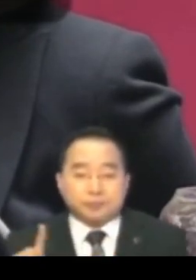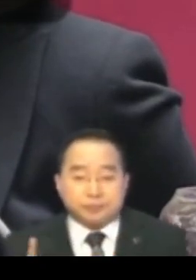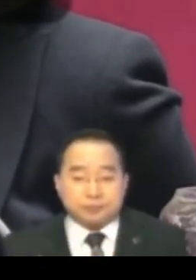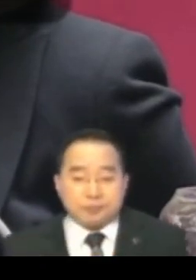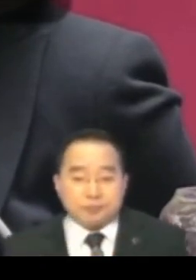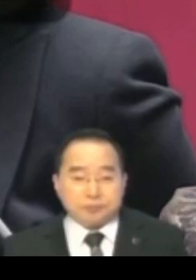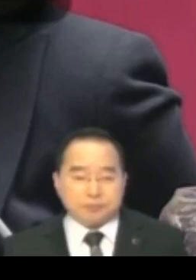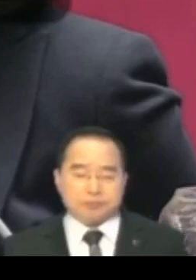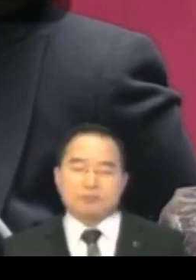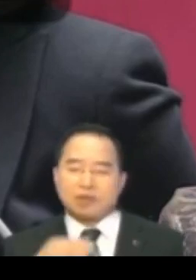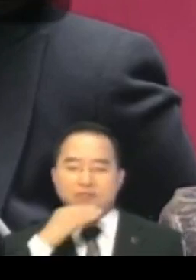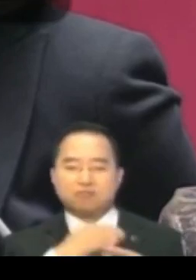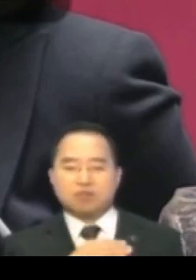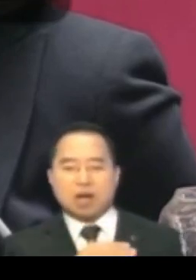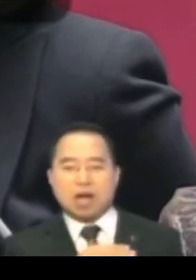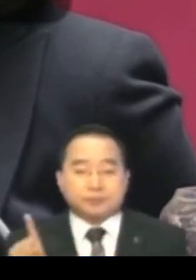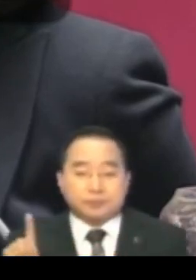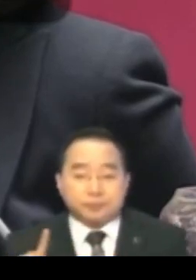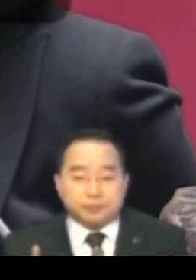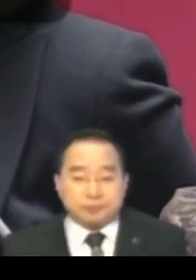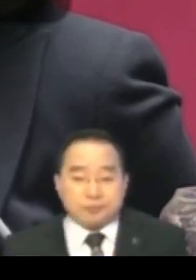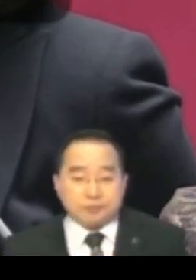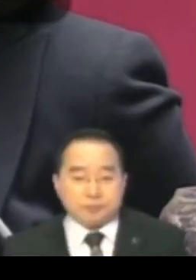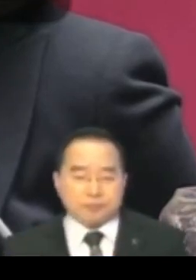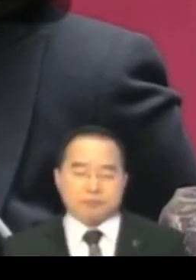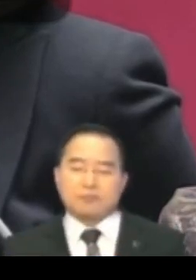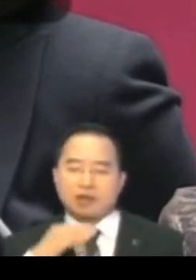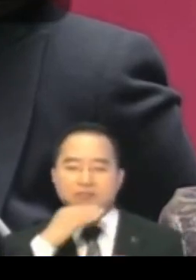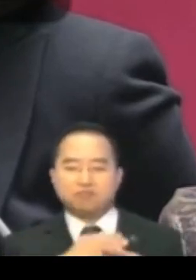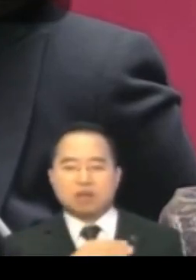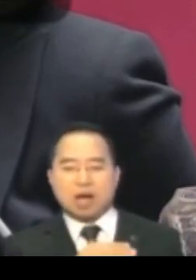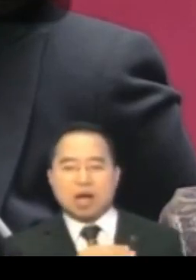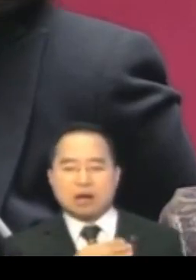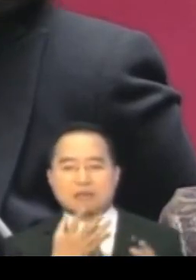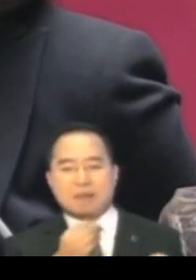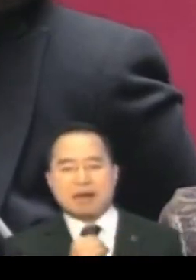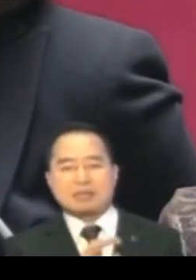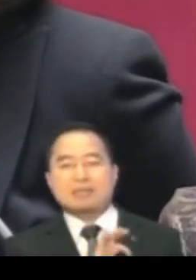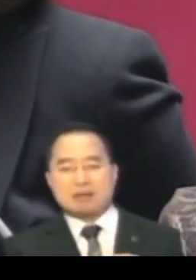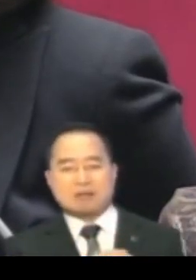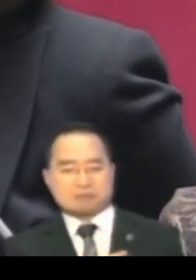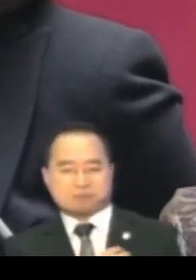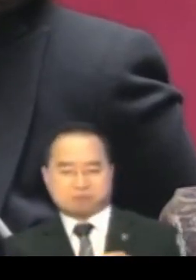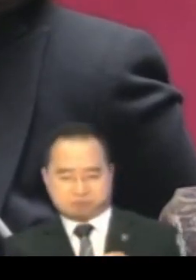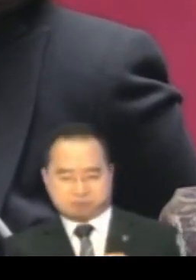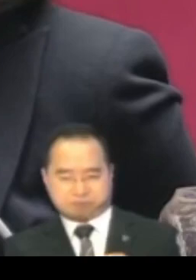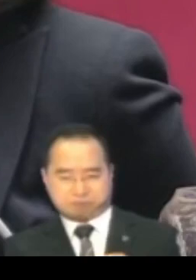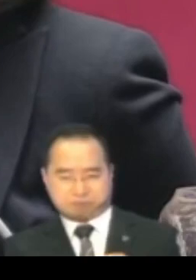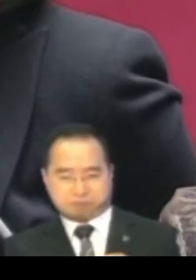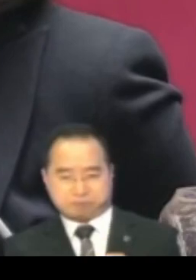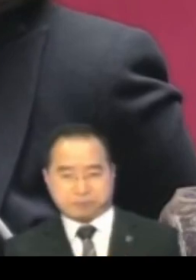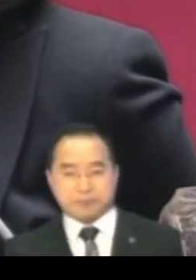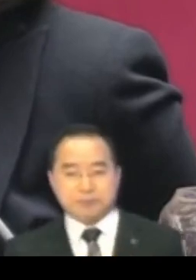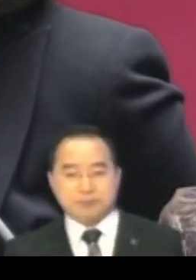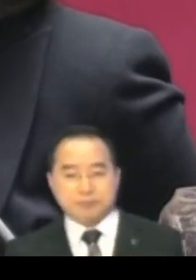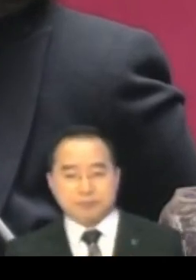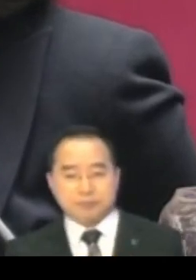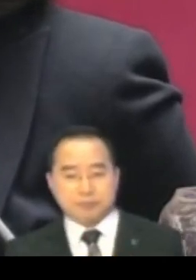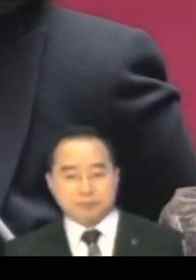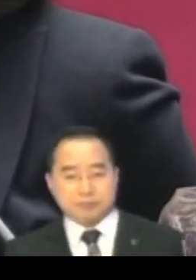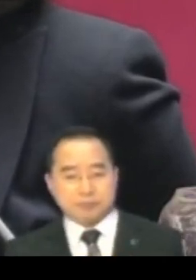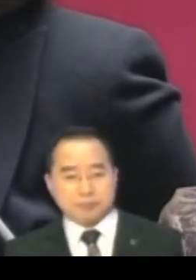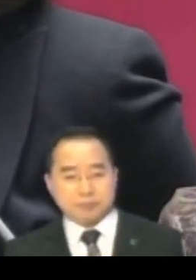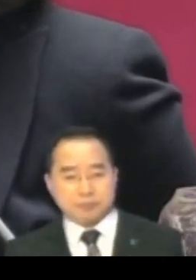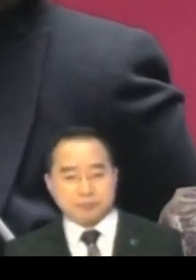네, 북한에서 많이 다는 배지죠. 네, 북한에서 많이 다는 배지죠. 북한에서 많이 다는 배지요? 네.